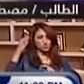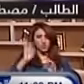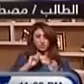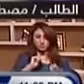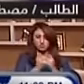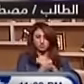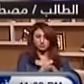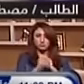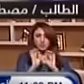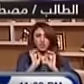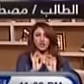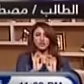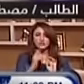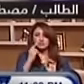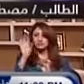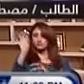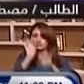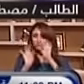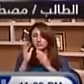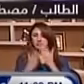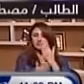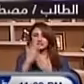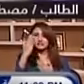الدور ويضيف شخصيات جديده.